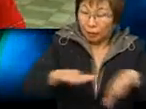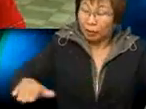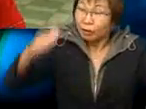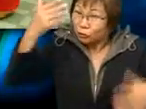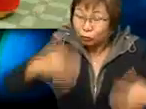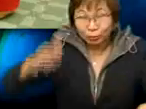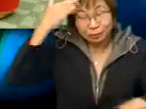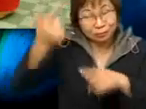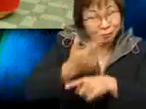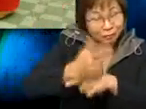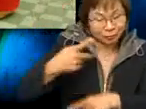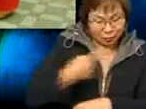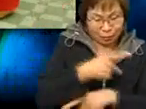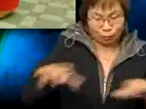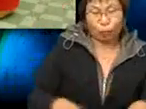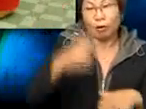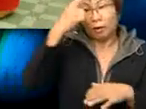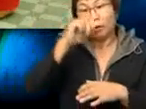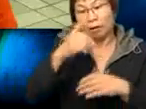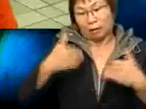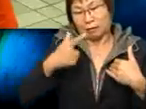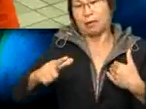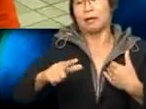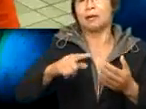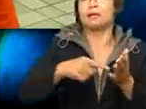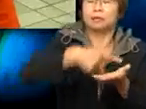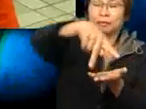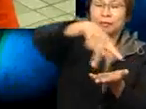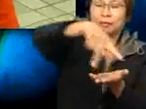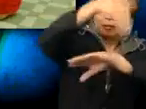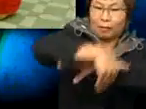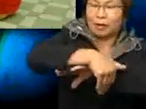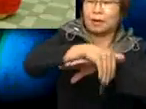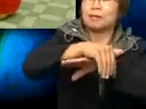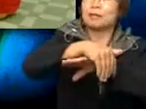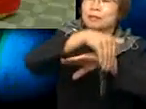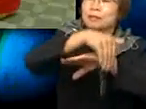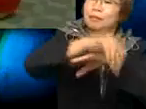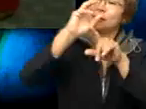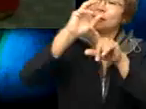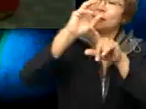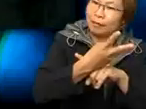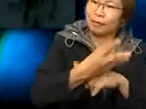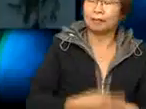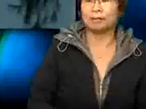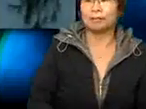Adik-adik semua tahu kan, latihan yang kita buat tadi adalah untuk persembahan malam amal nanti.